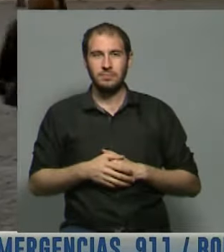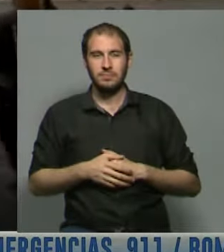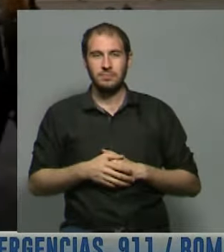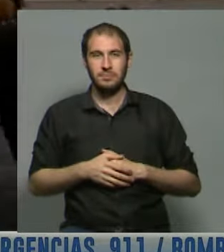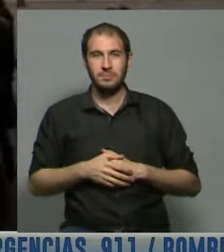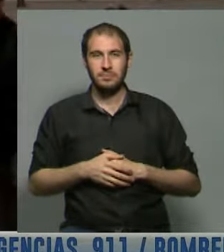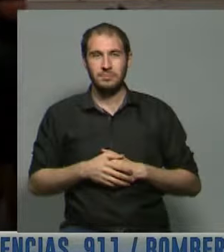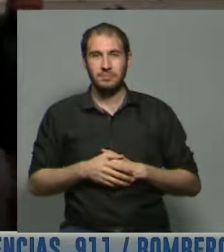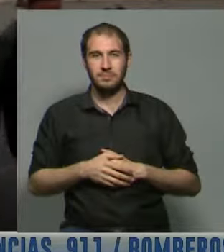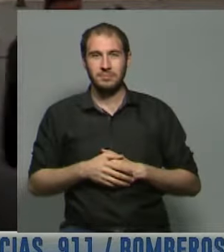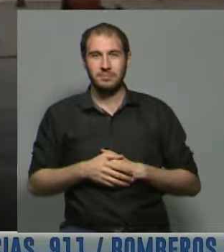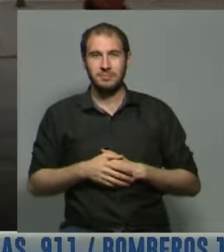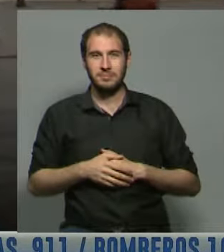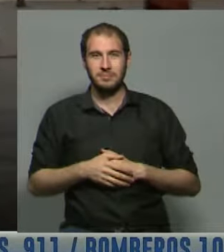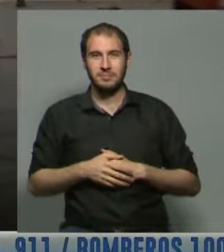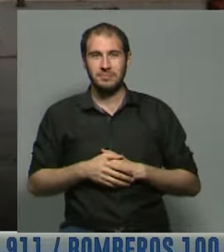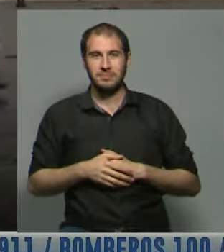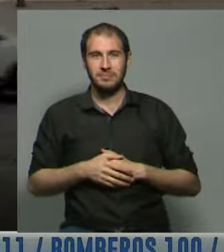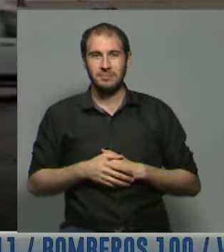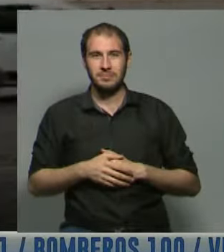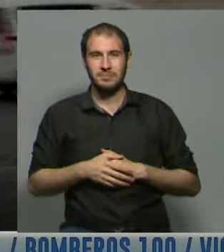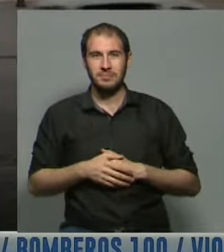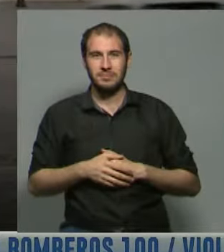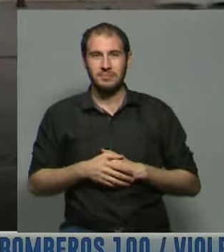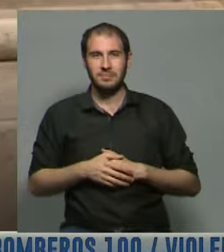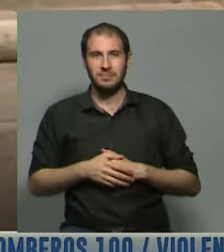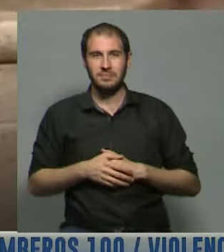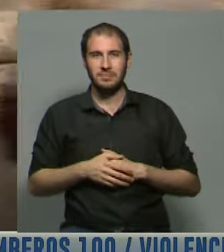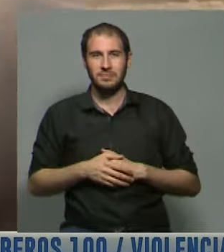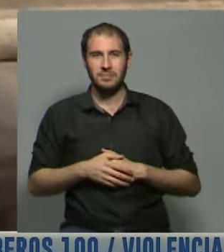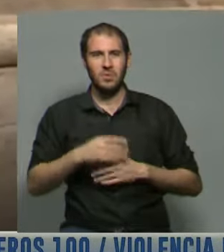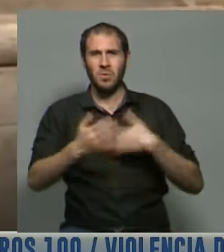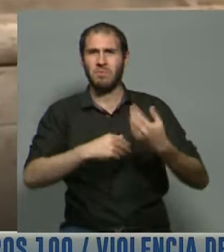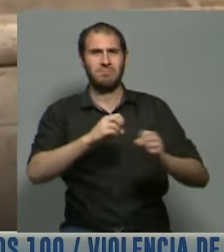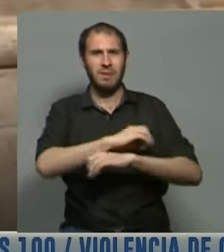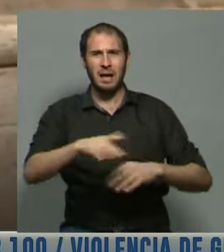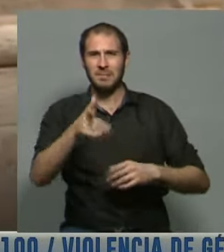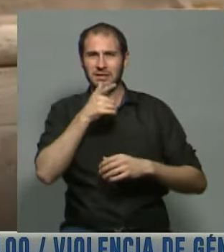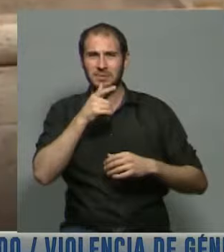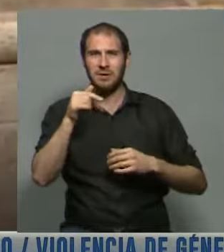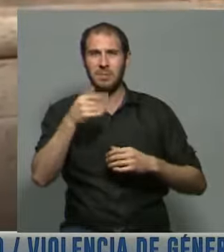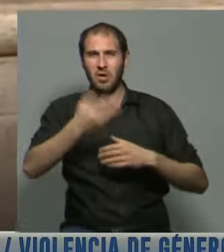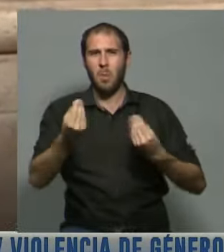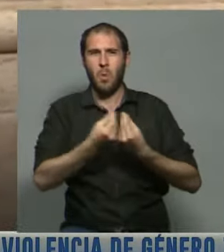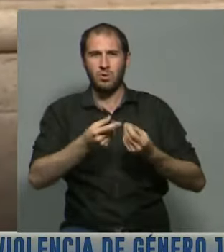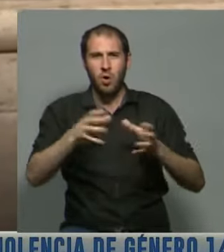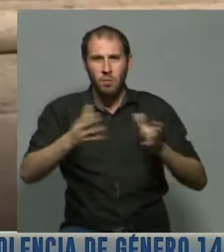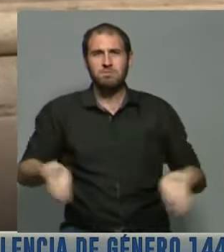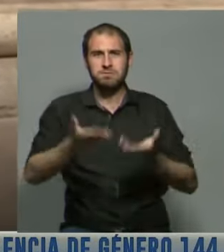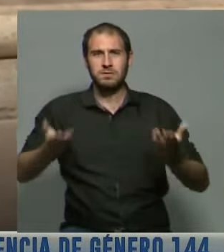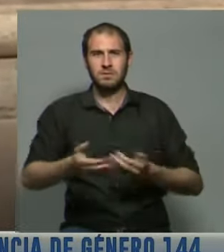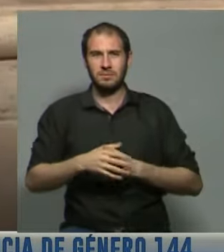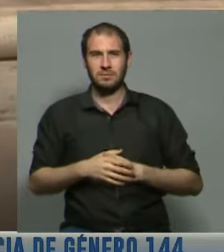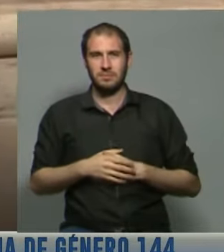la estación. Pensábamos que estando al San Siro, tante persone